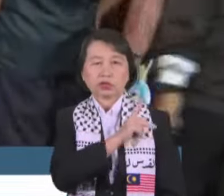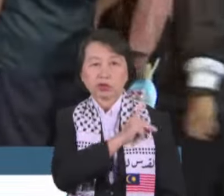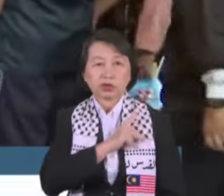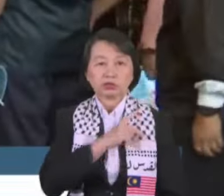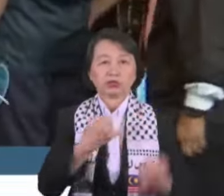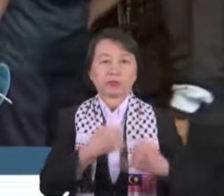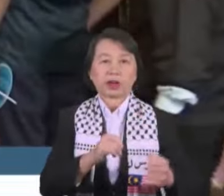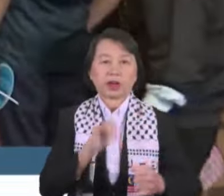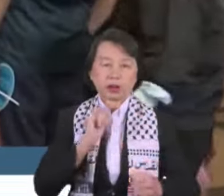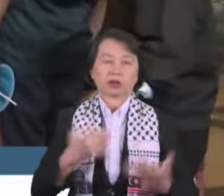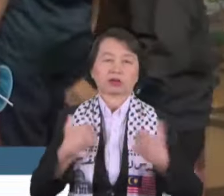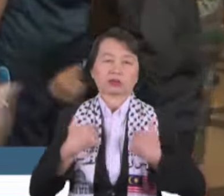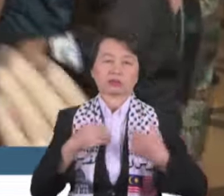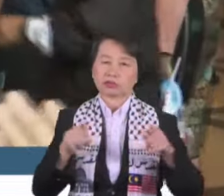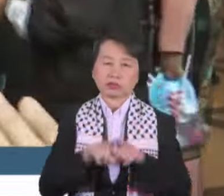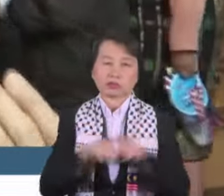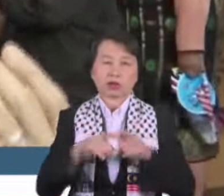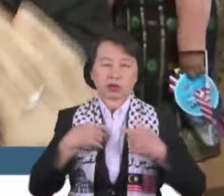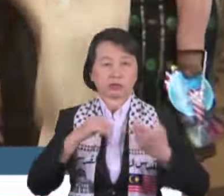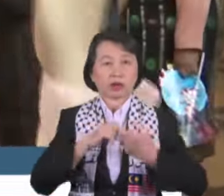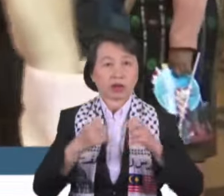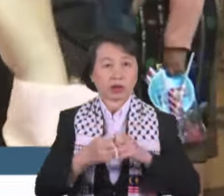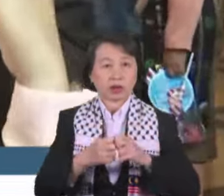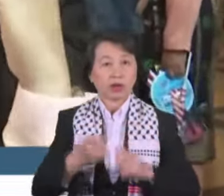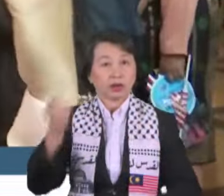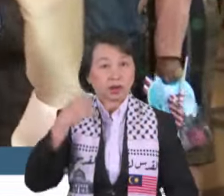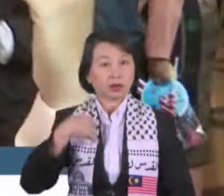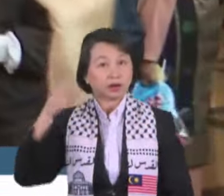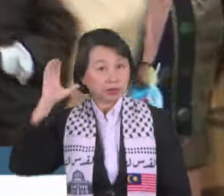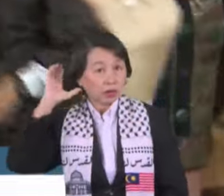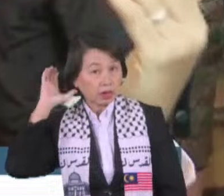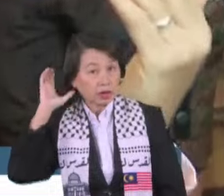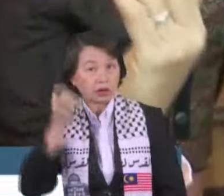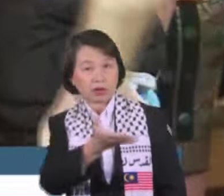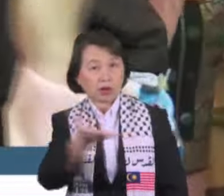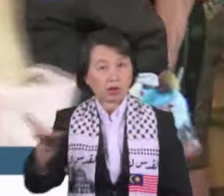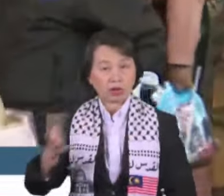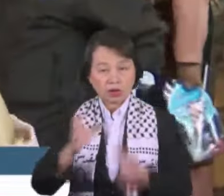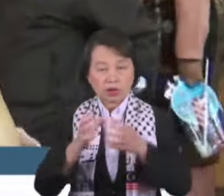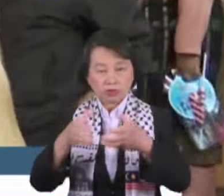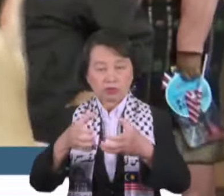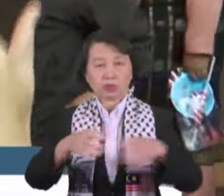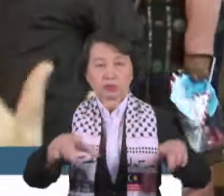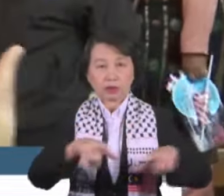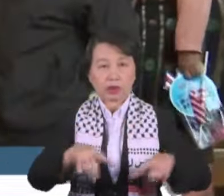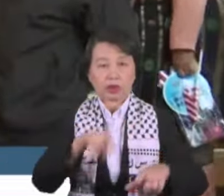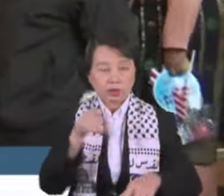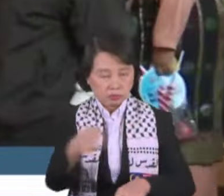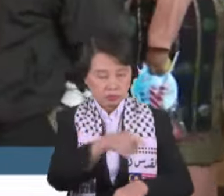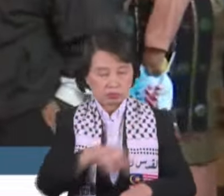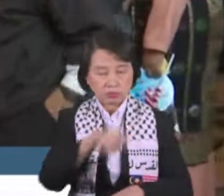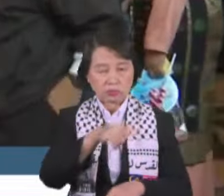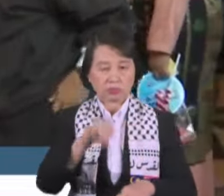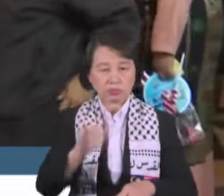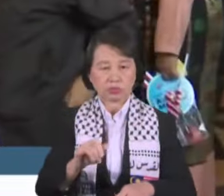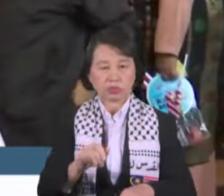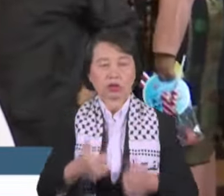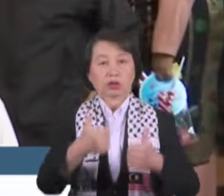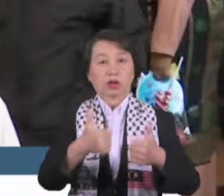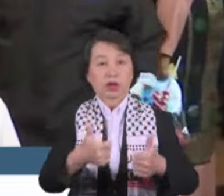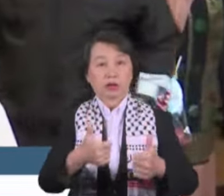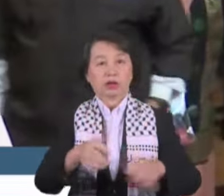Dan bila disebut perkara itu tadi, kita boleh dengar di kalangan kumpulan pelaksana memang mereka bertepuk hebat,